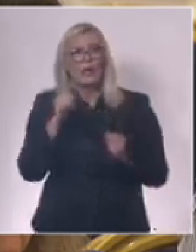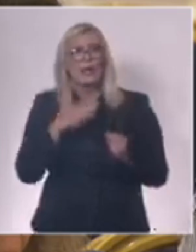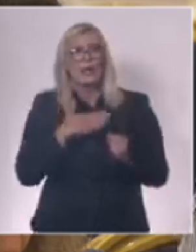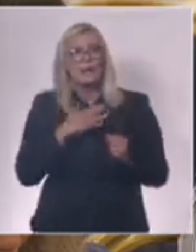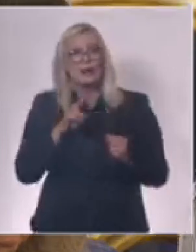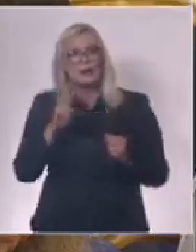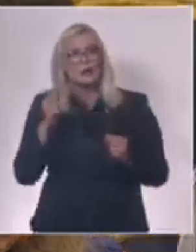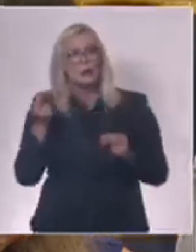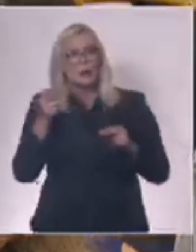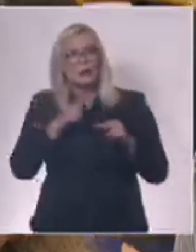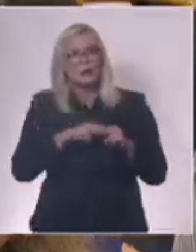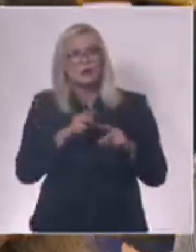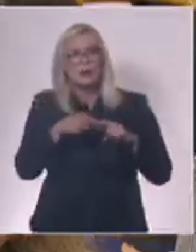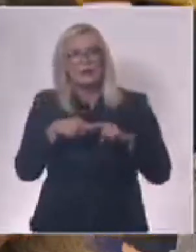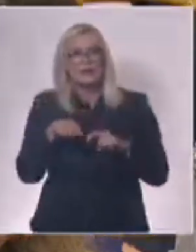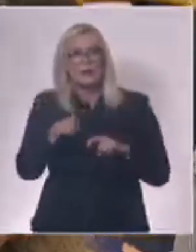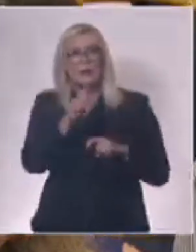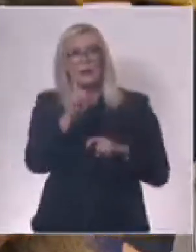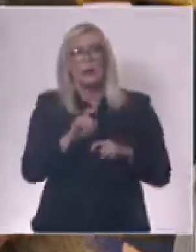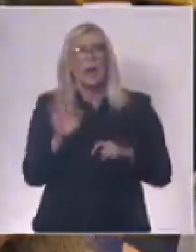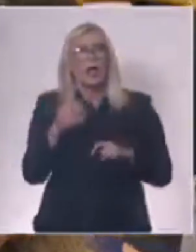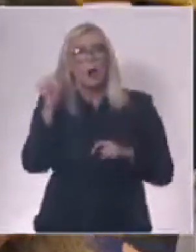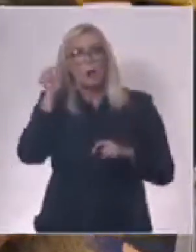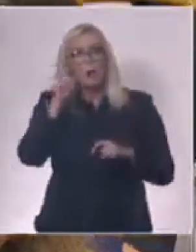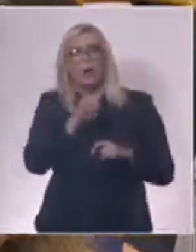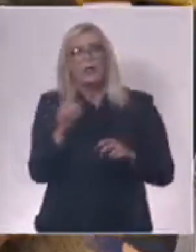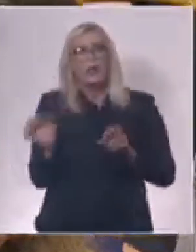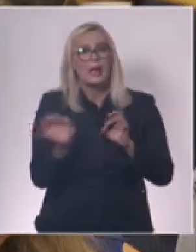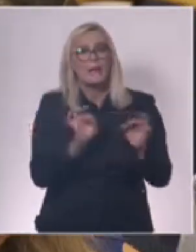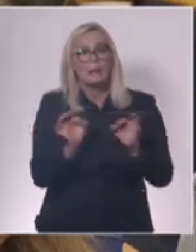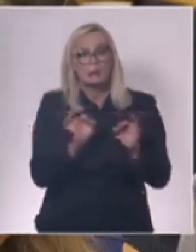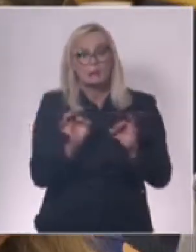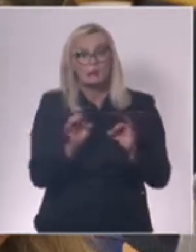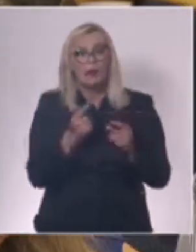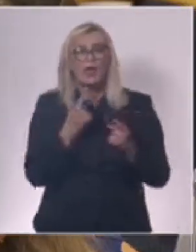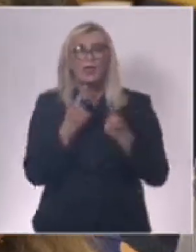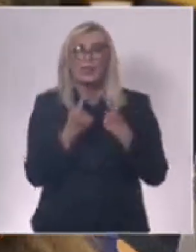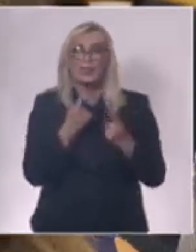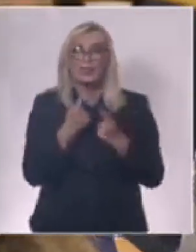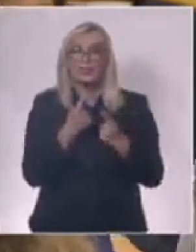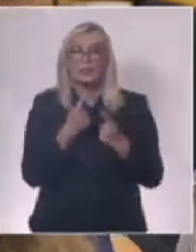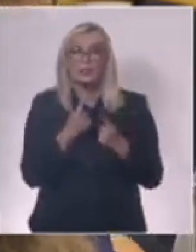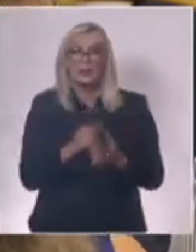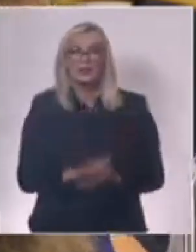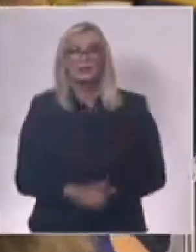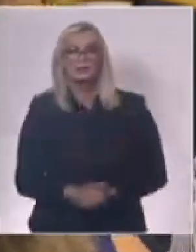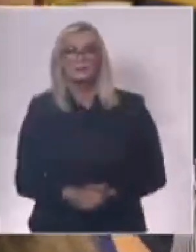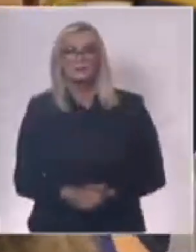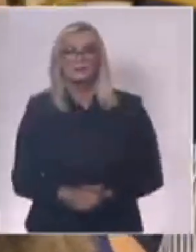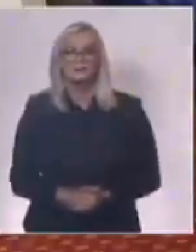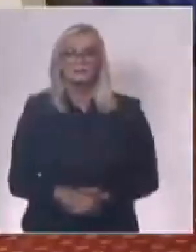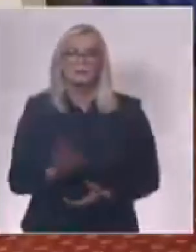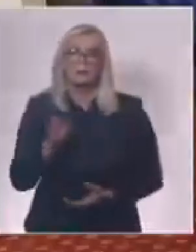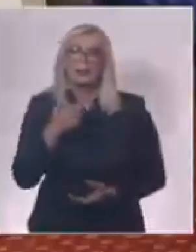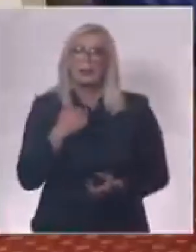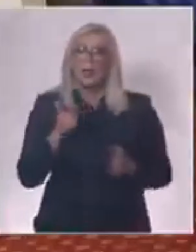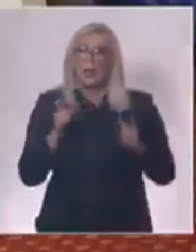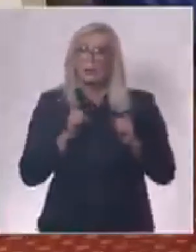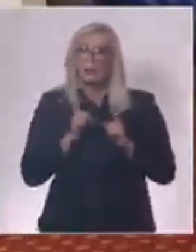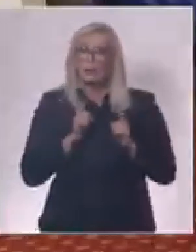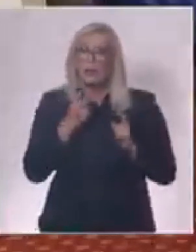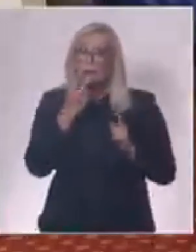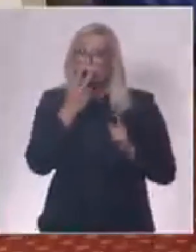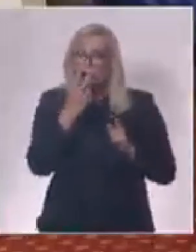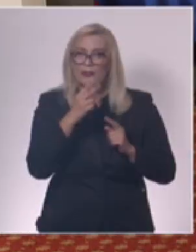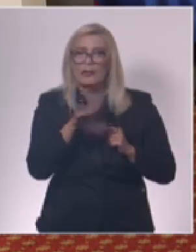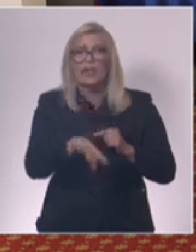други креативни решенија за ова прашање, доколку Бугарија не е подготвена да разговара или да препреговара? Да, почекаме да видиме